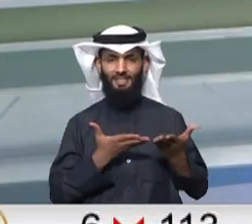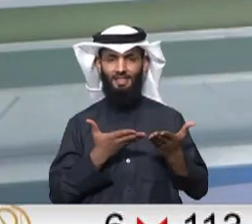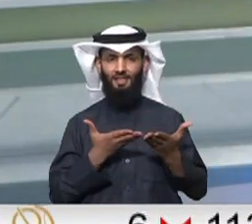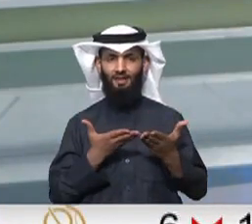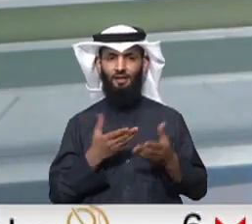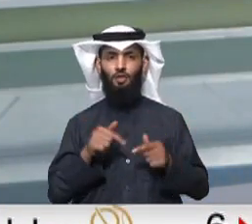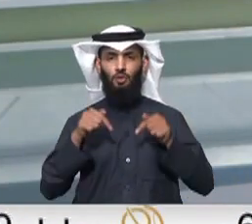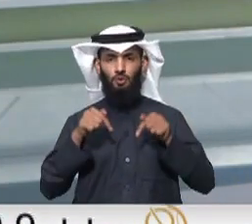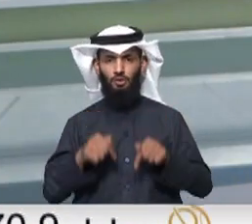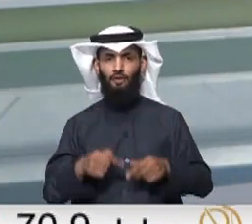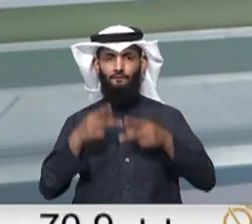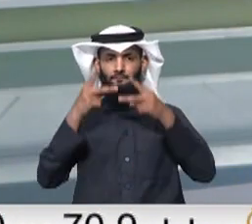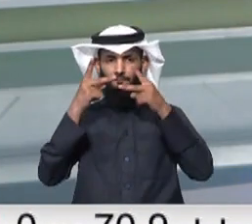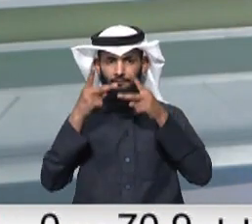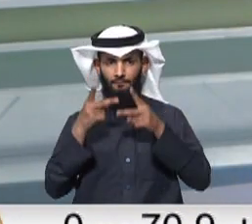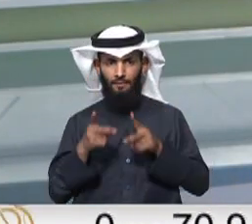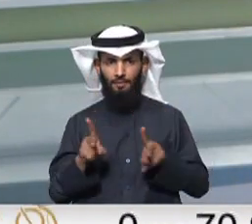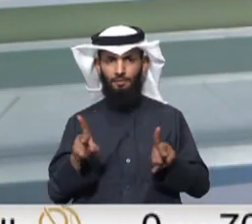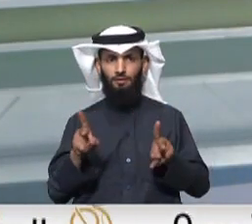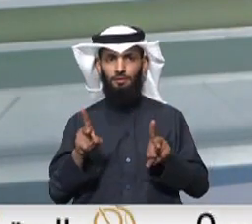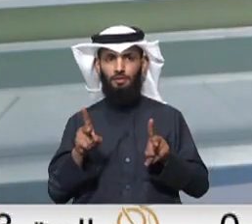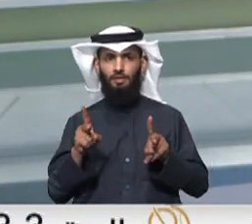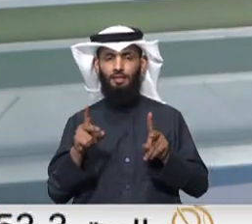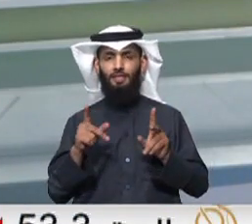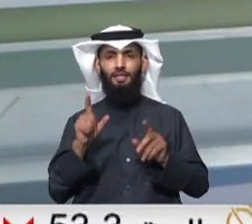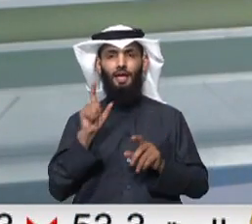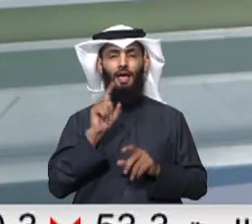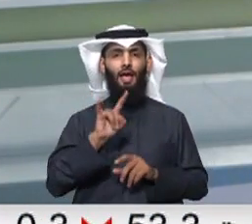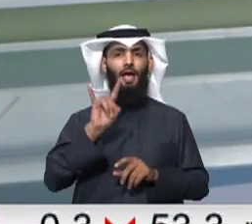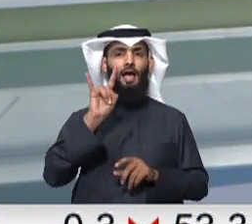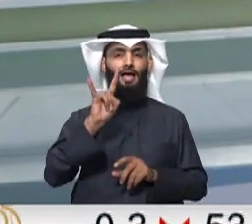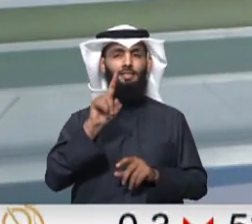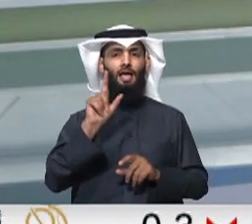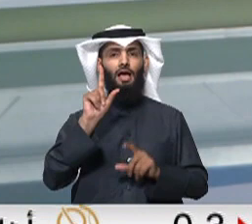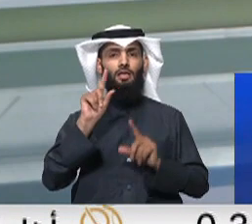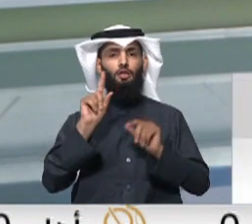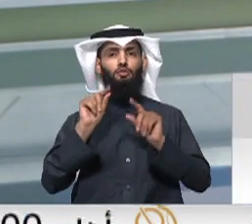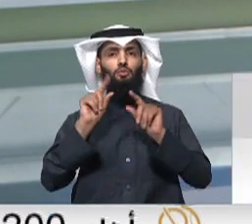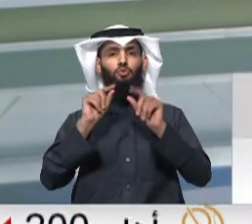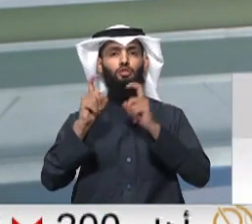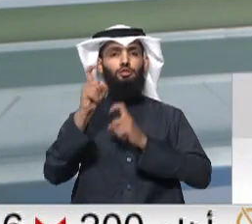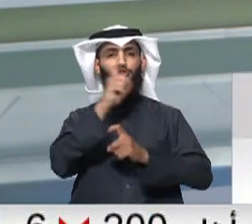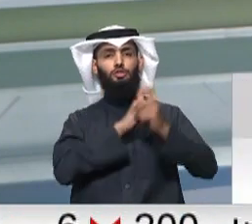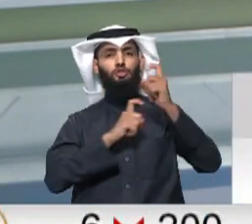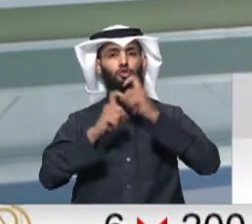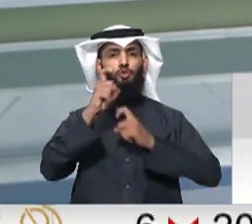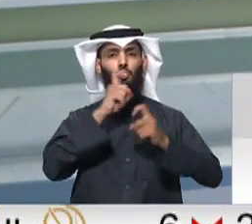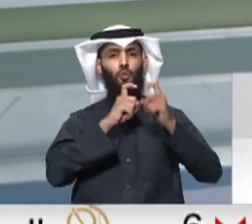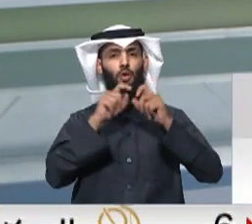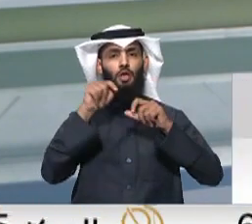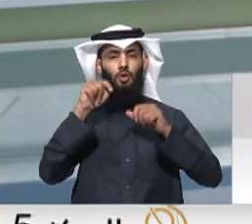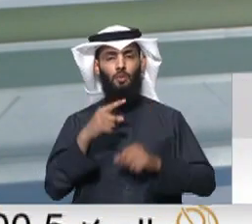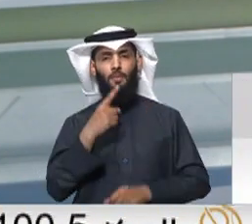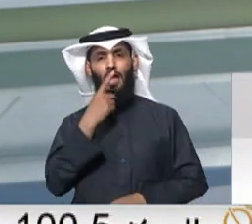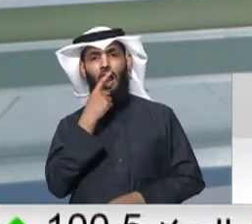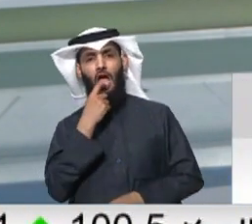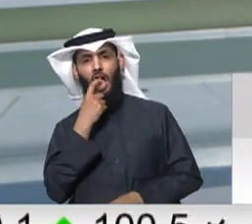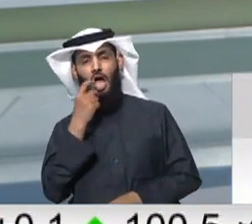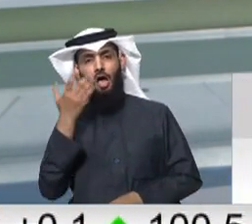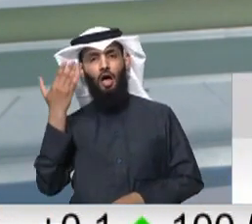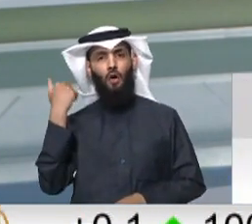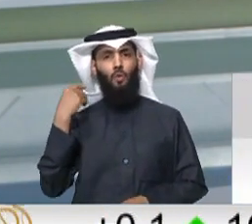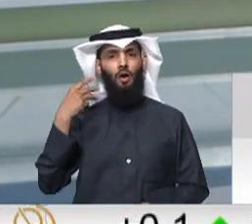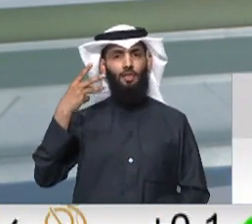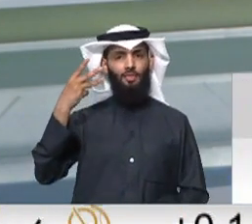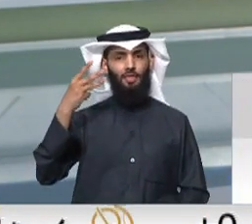تنطلق اليوم منافسات الجولة العاشرة من الدوري الممتاز لكرة القدم، حيث يلتقي القادسية صاحب المركز الثالث